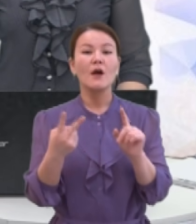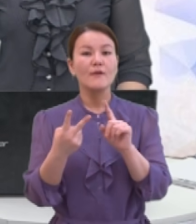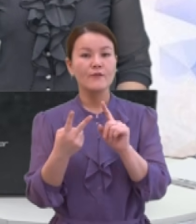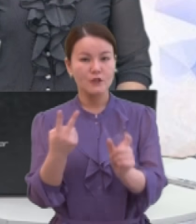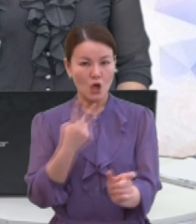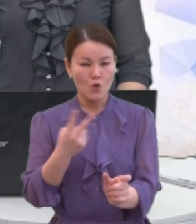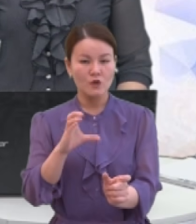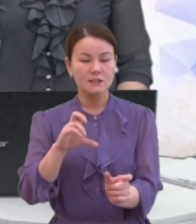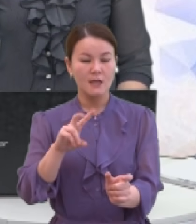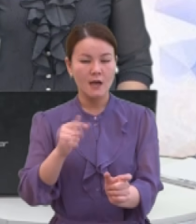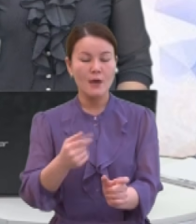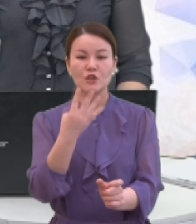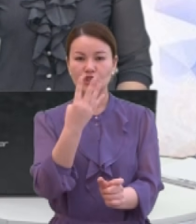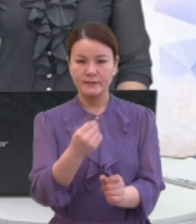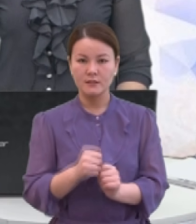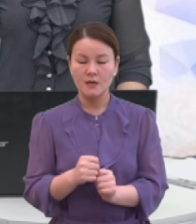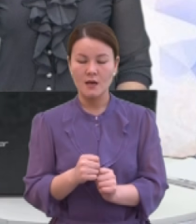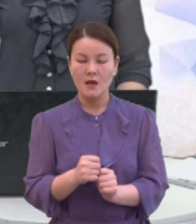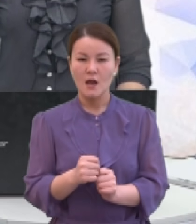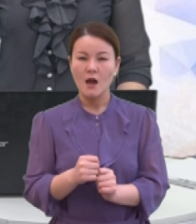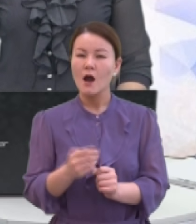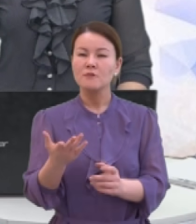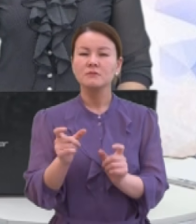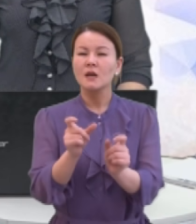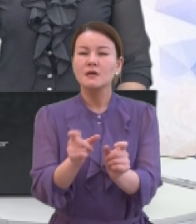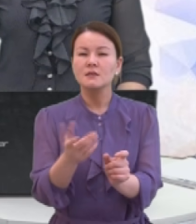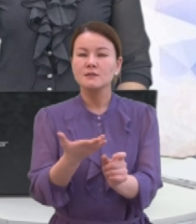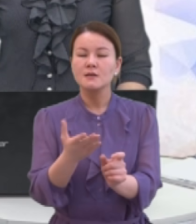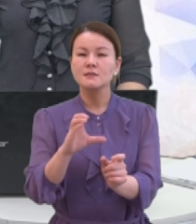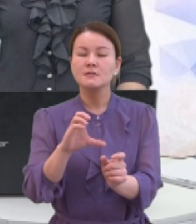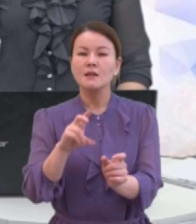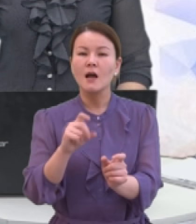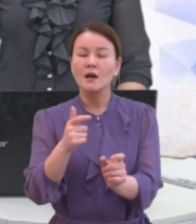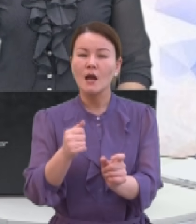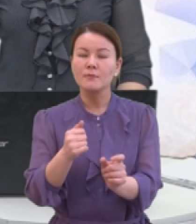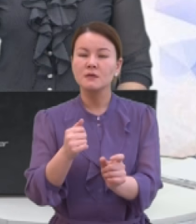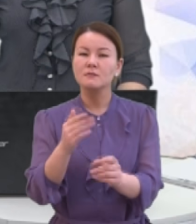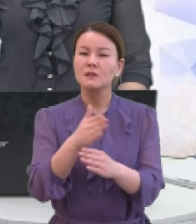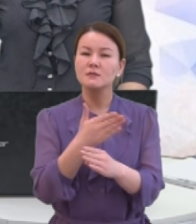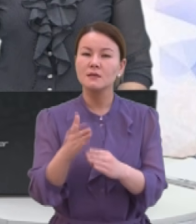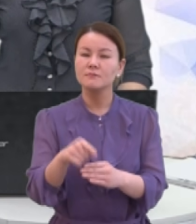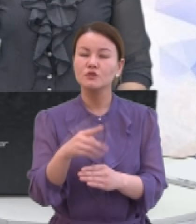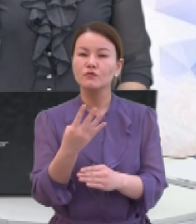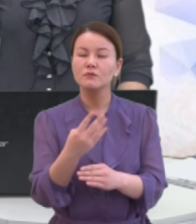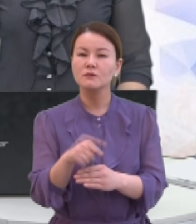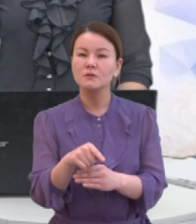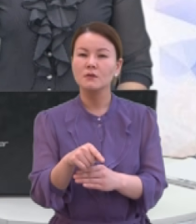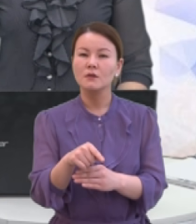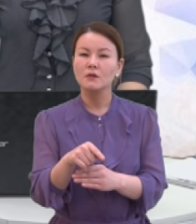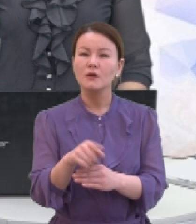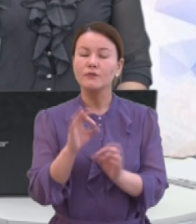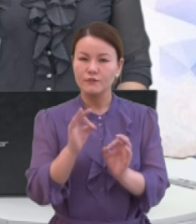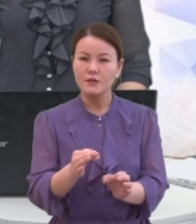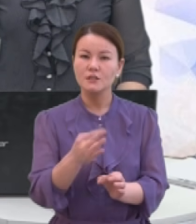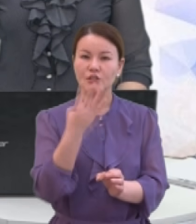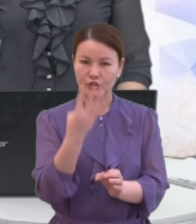4 виде каких слагаемых представим четверку конечно 4